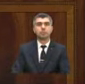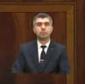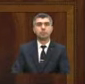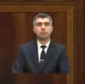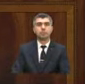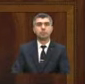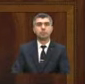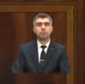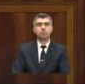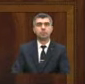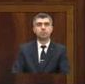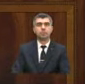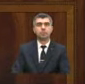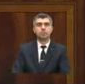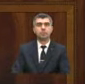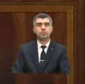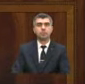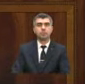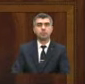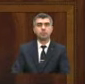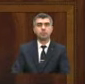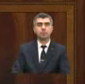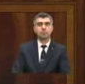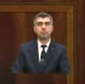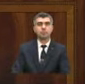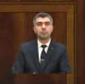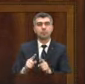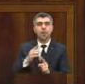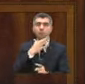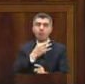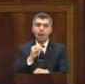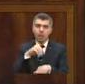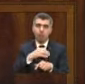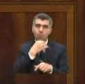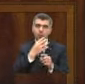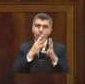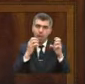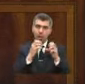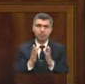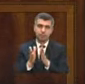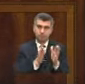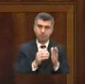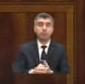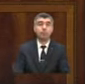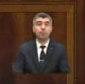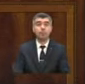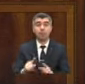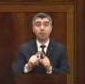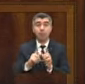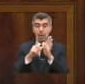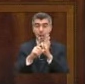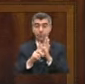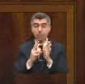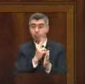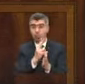وقد قامت غادي نرجع لهذه القضية ديال التسهيل أيضا. وتجدر الإشارة إلى أن هذين القانونين